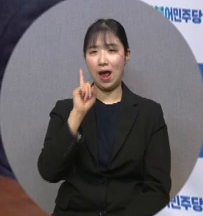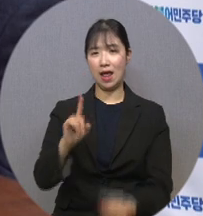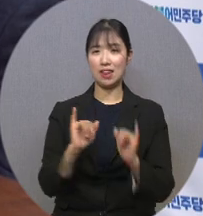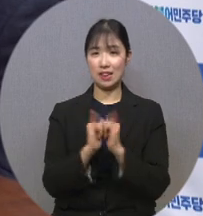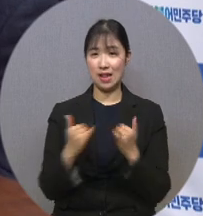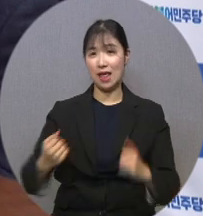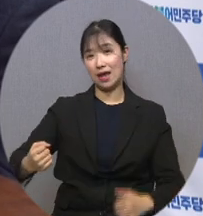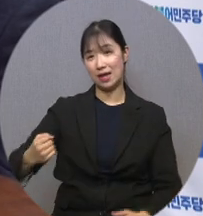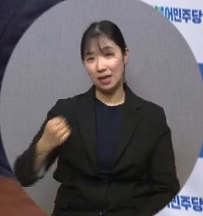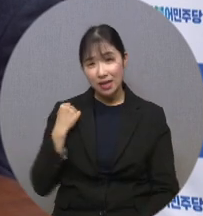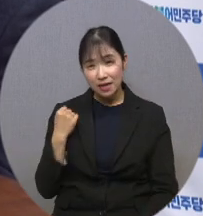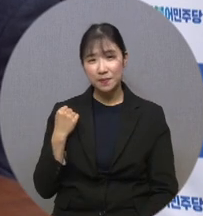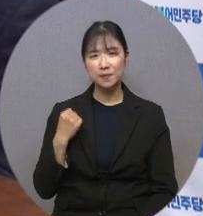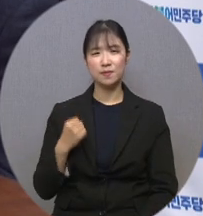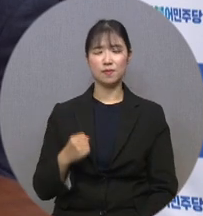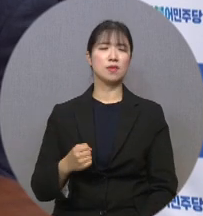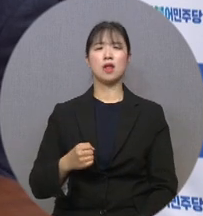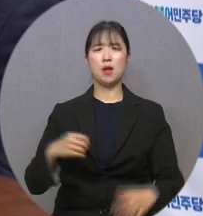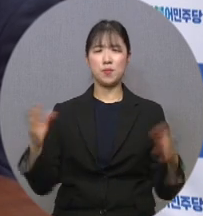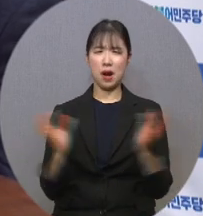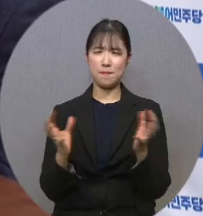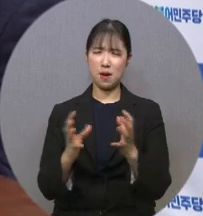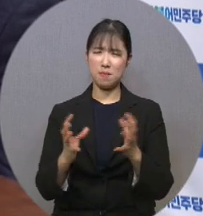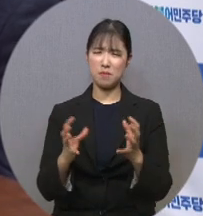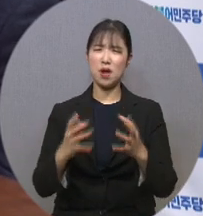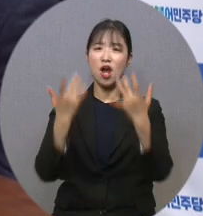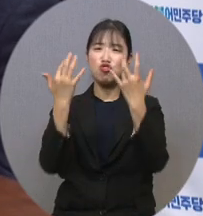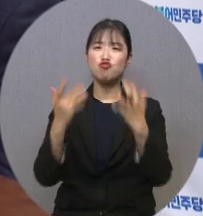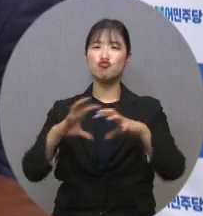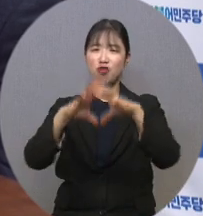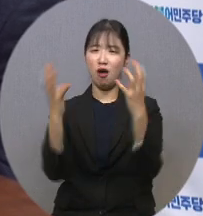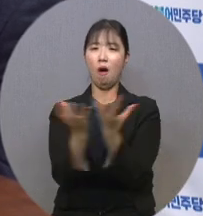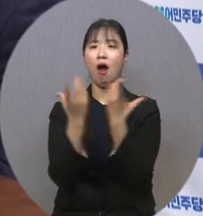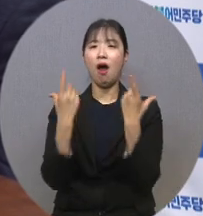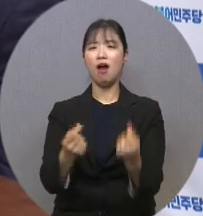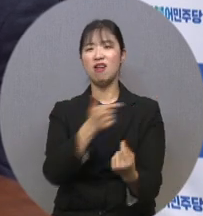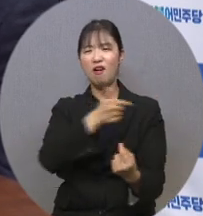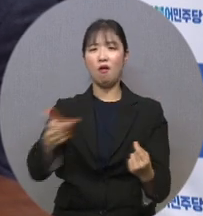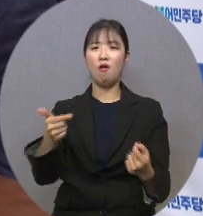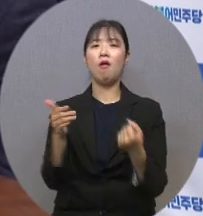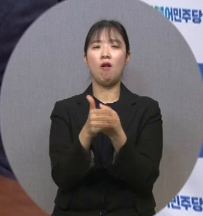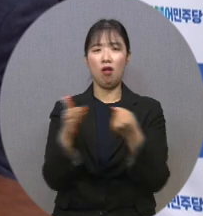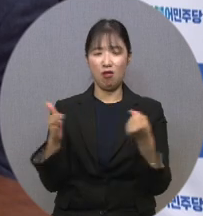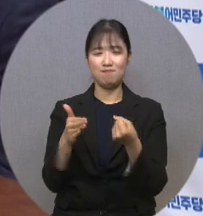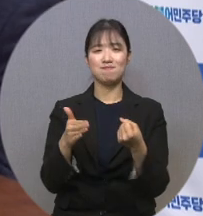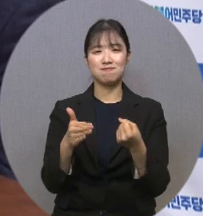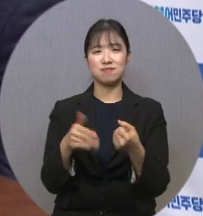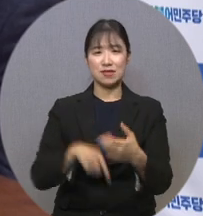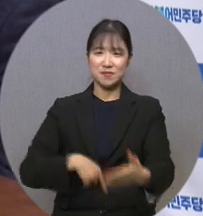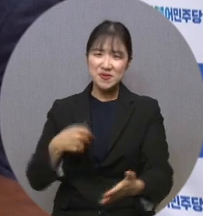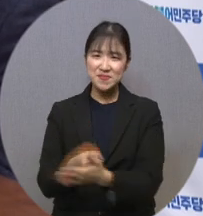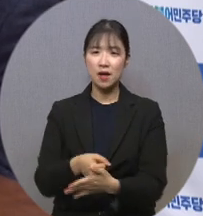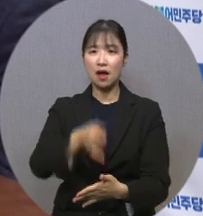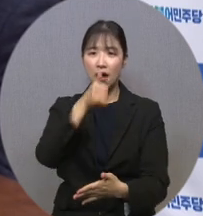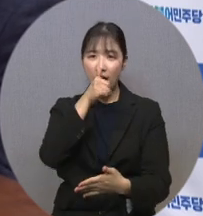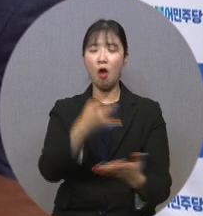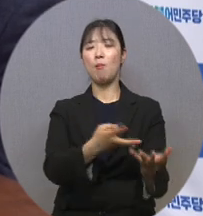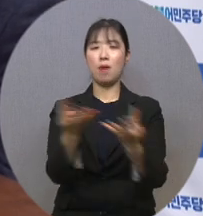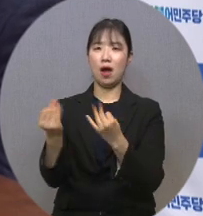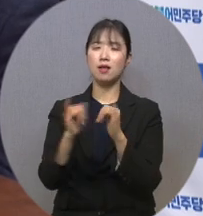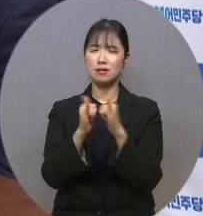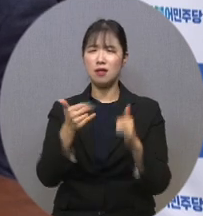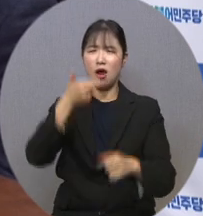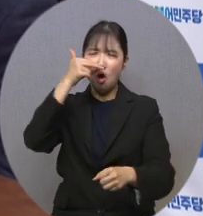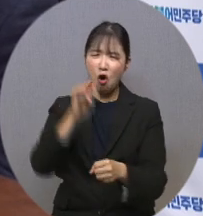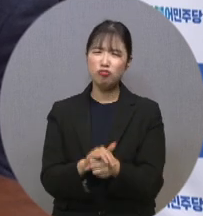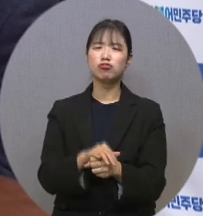힘이 그게 눈덩이처럼 커져가지고 결국 뜻한 바가 이루어지면 결국 엄청난 많은 분들한테 그